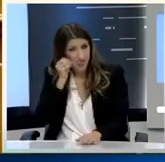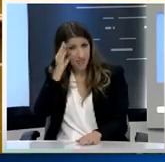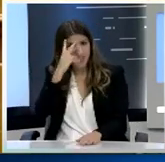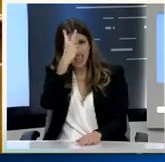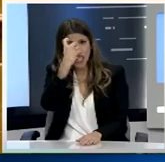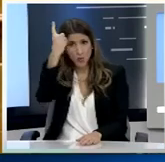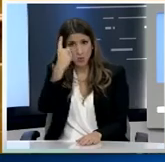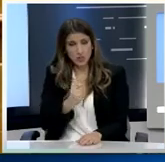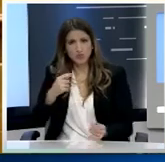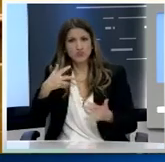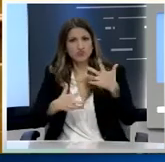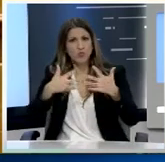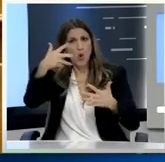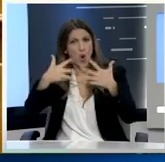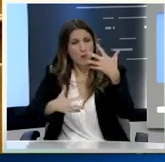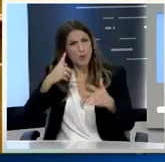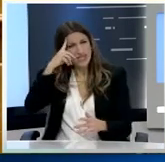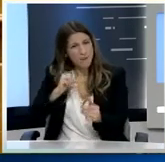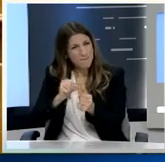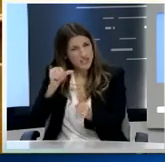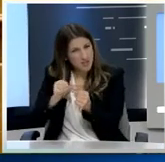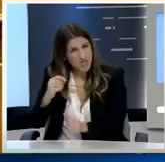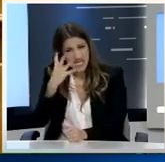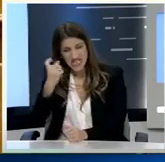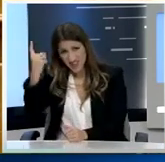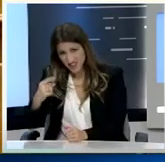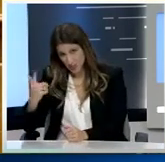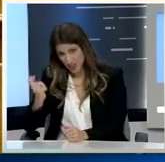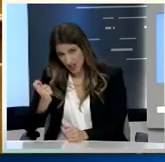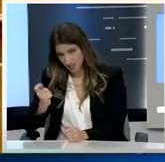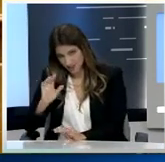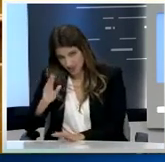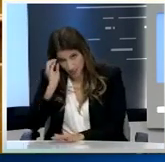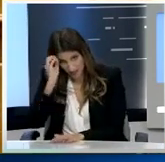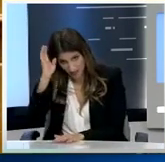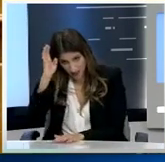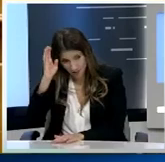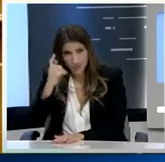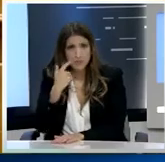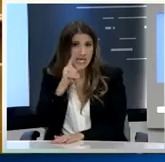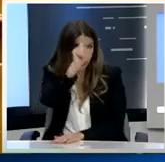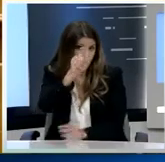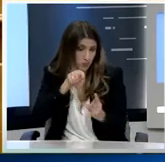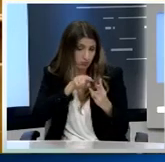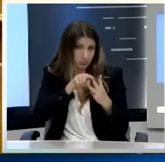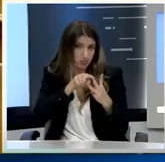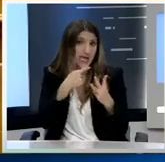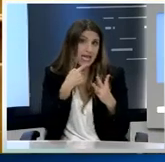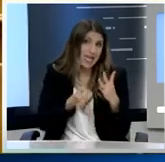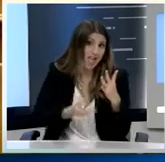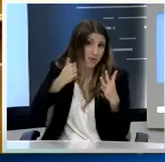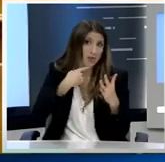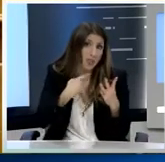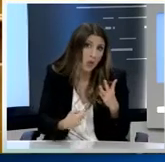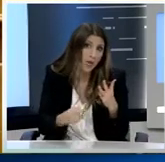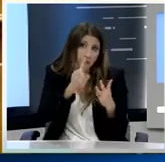20% του προϋπολογισμού είναι μισθοί και το 40% είναι συντάξεις. δεν το αποκλείω, δεν το λέει βέβαια, αλλά εγώ δεν το